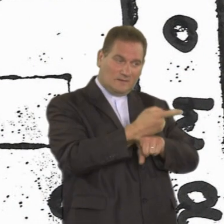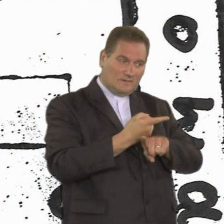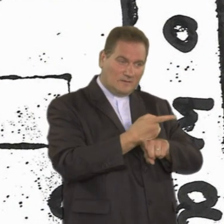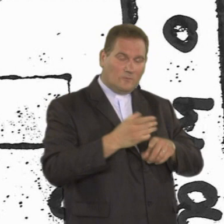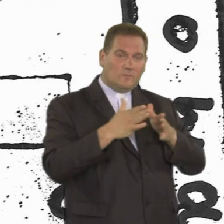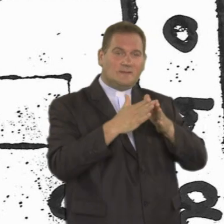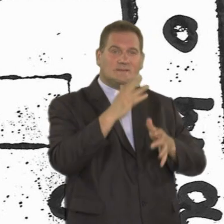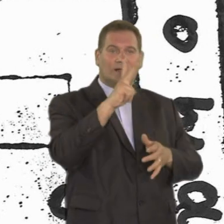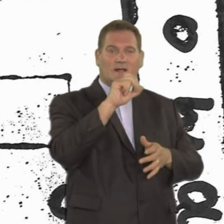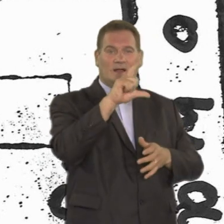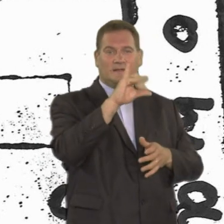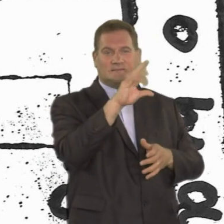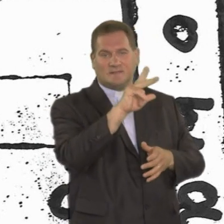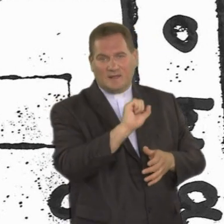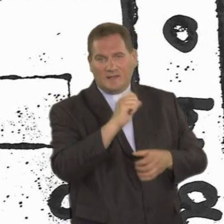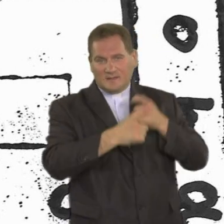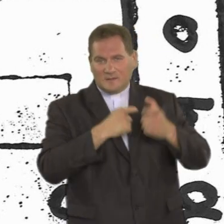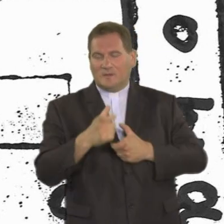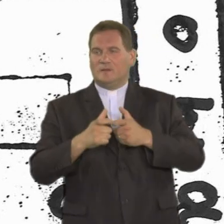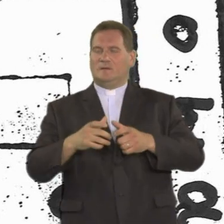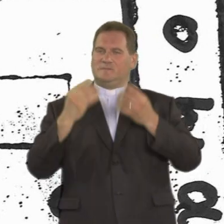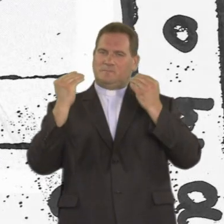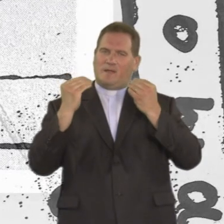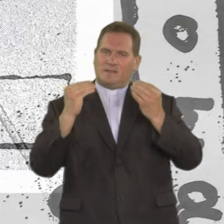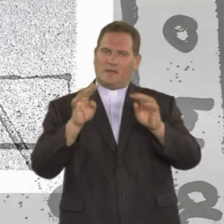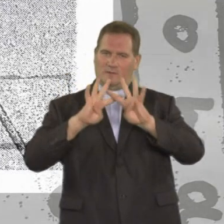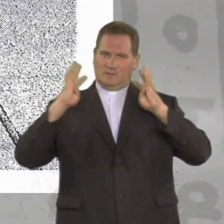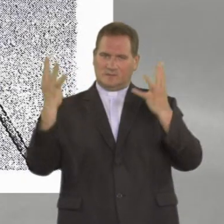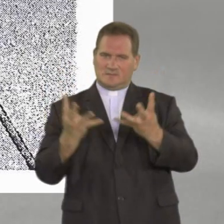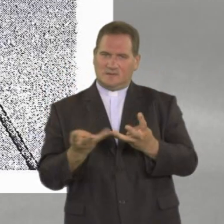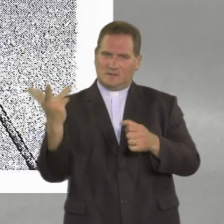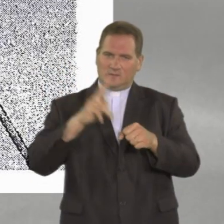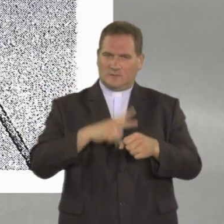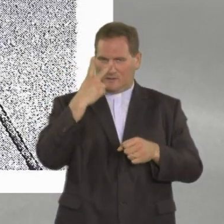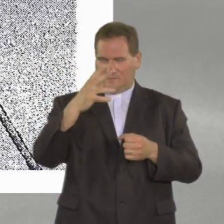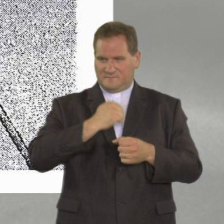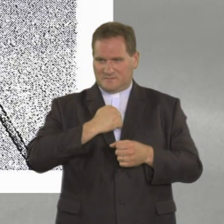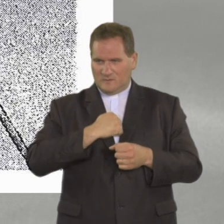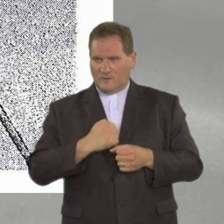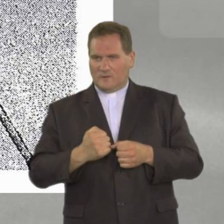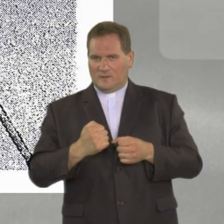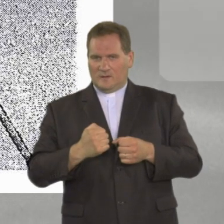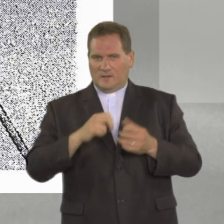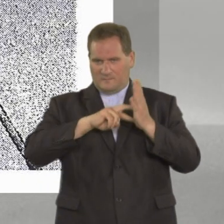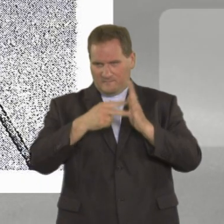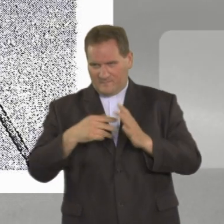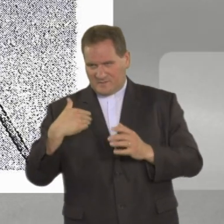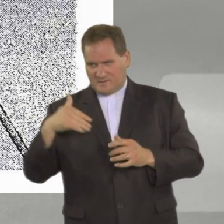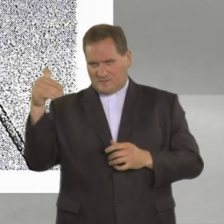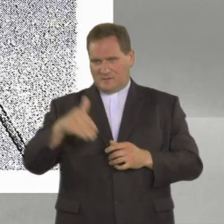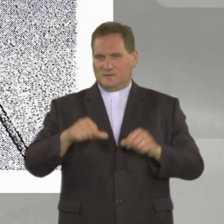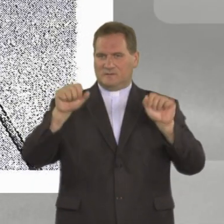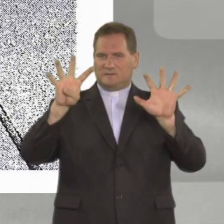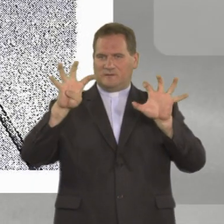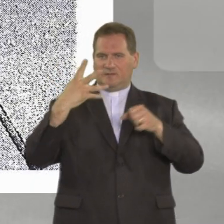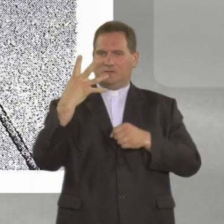i zrobiono piękne, żeliwne ogrodzenie, którego wzór i projekt z 1904 roku i mamy,